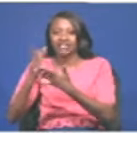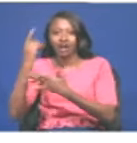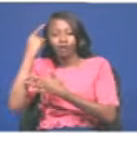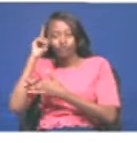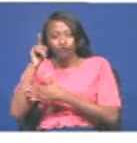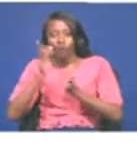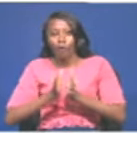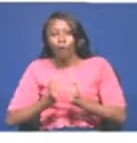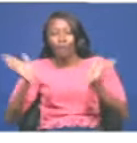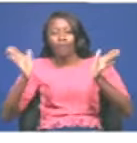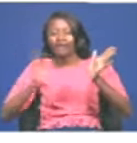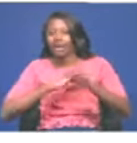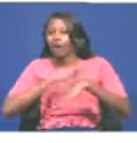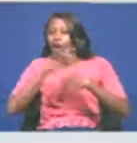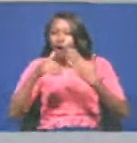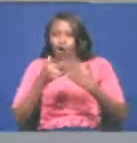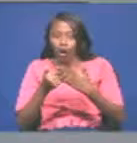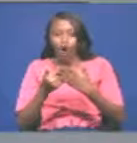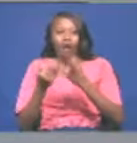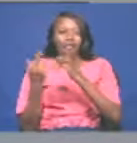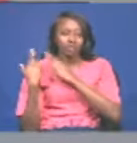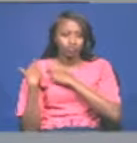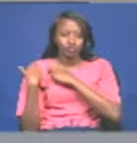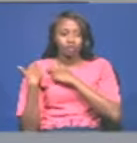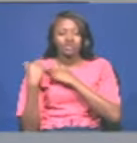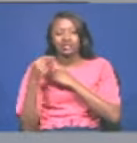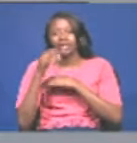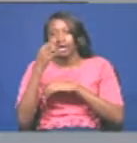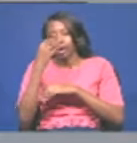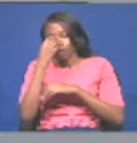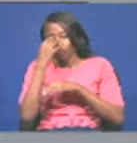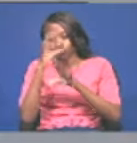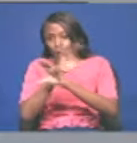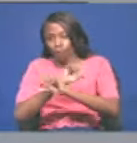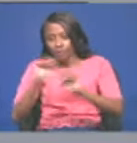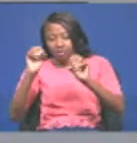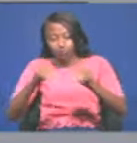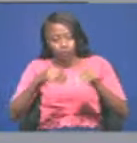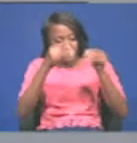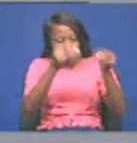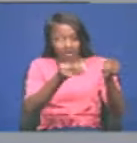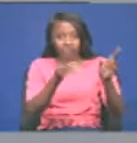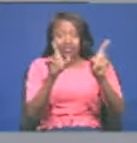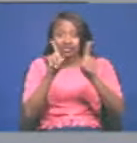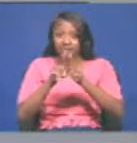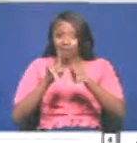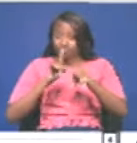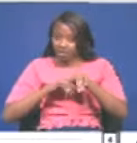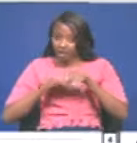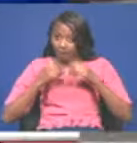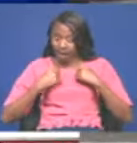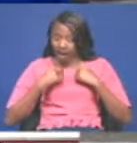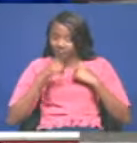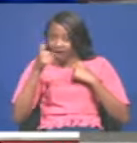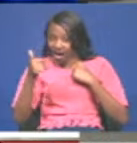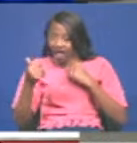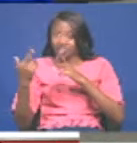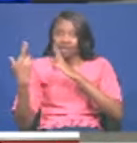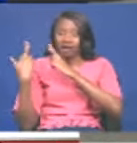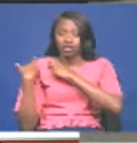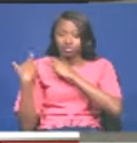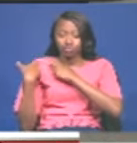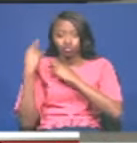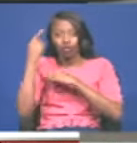lolote ambalo ataweza kupewa na Rais Dr. William Ruto. Vile vile basi tuweze kuangazia majukumu